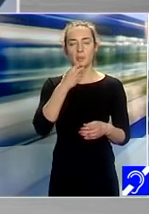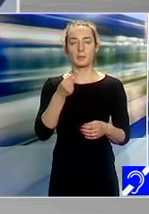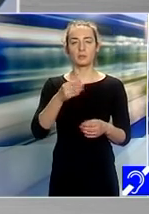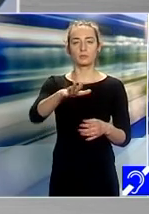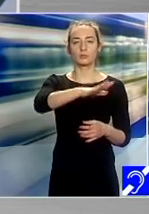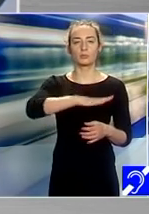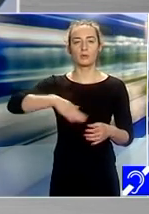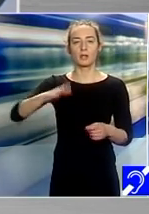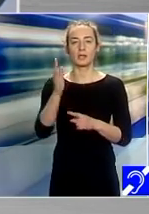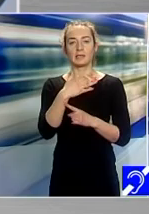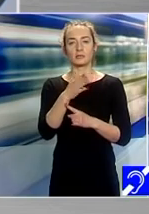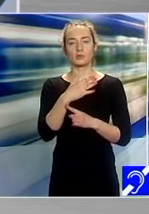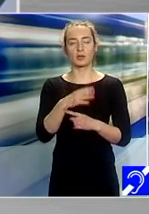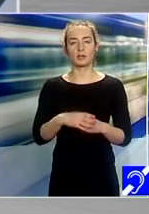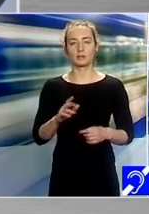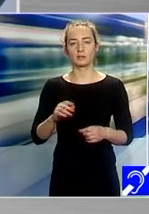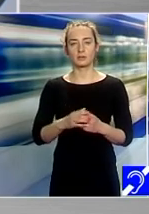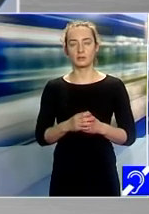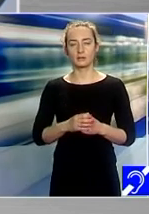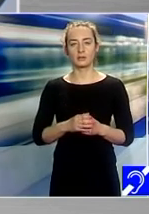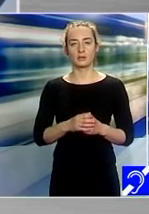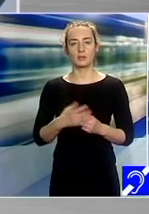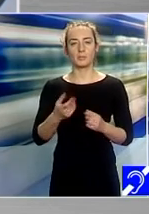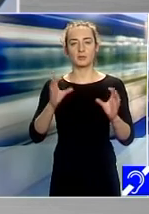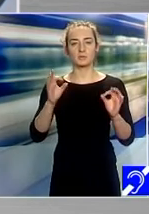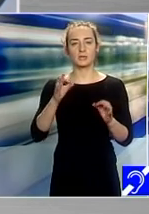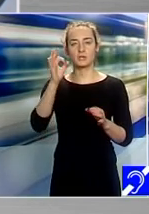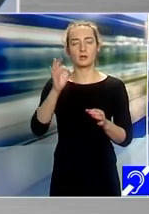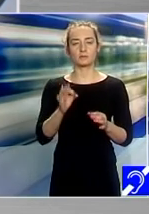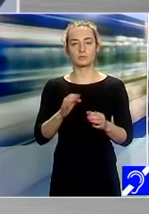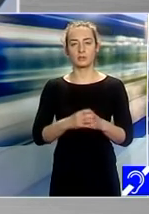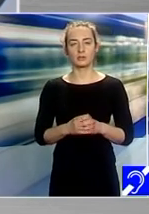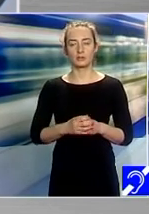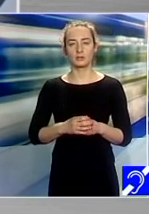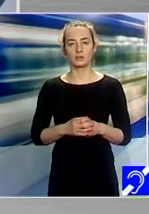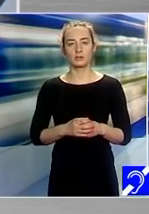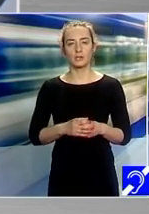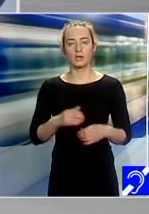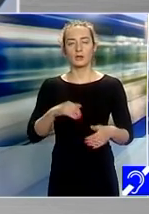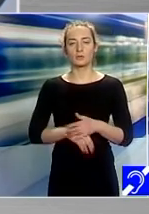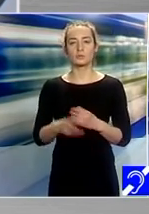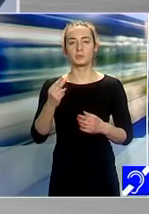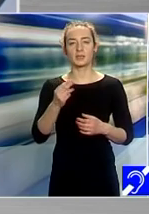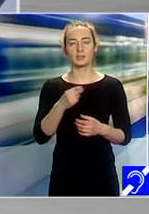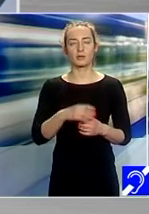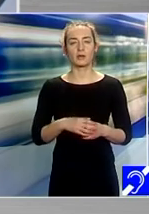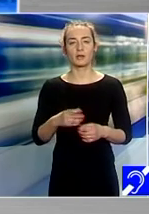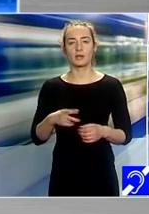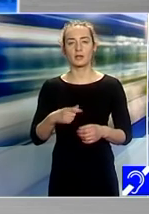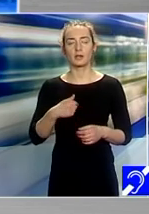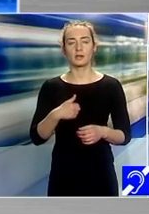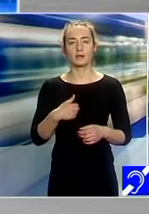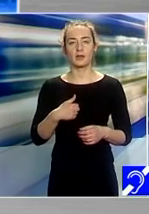toate femeile ca să găsim, să spunem, 10% dintre ele, dar sub 30 de ani. Eu mă referam la